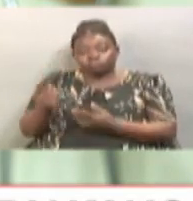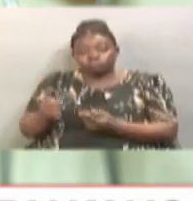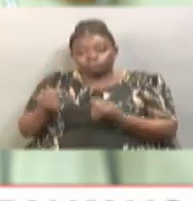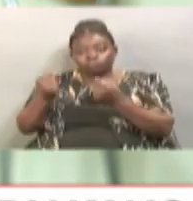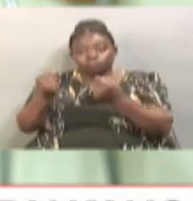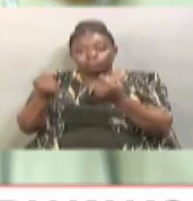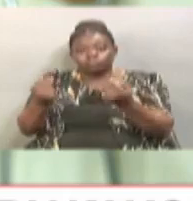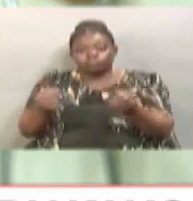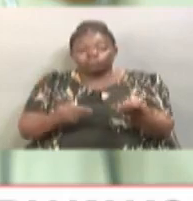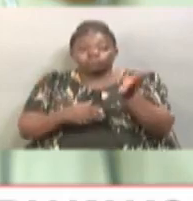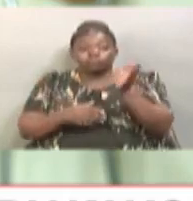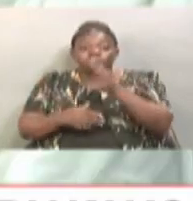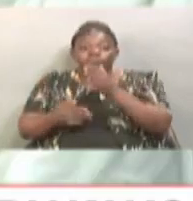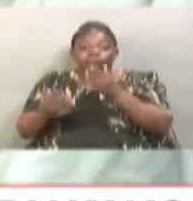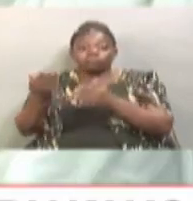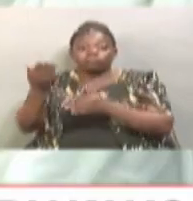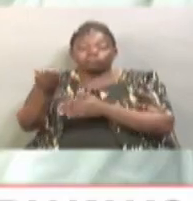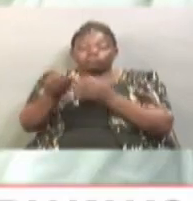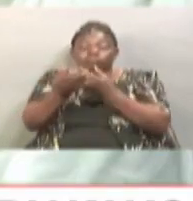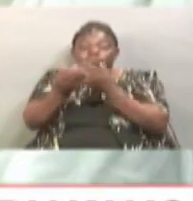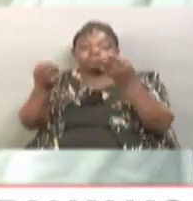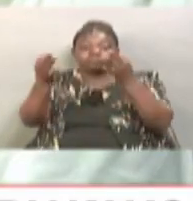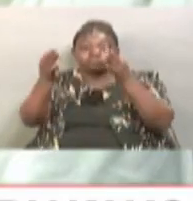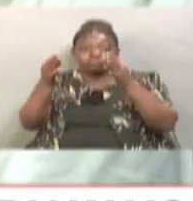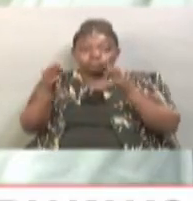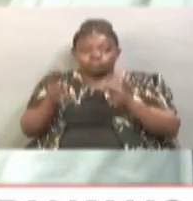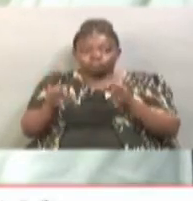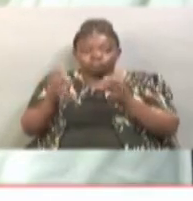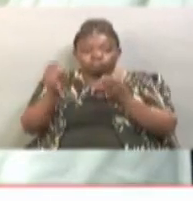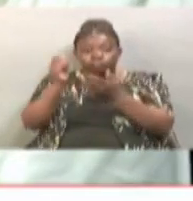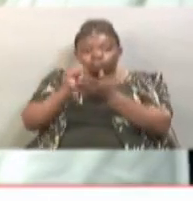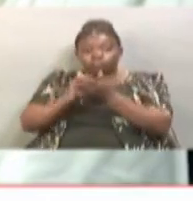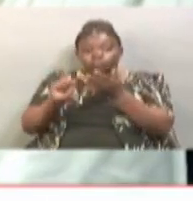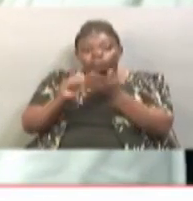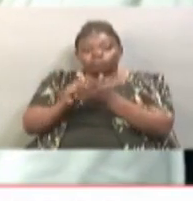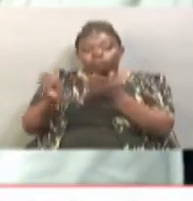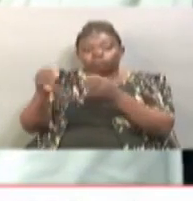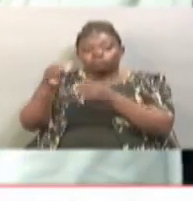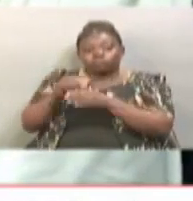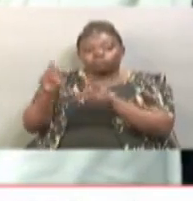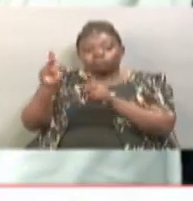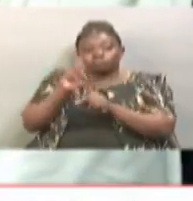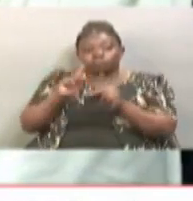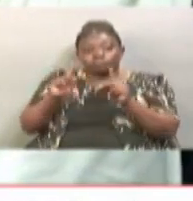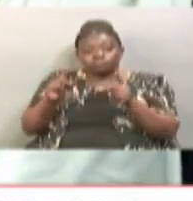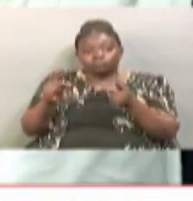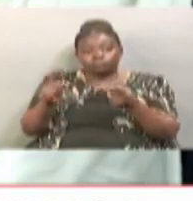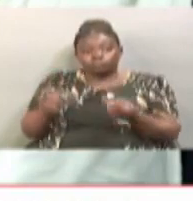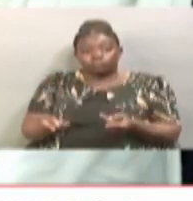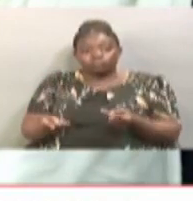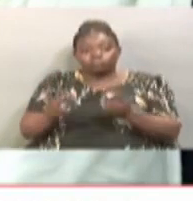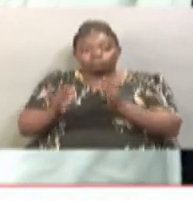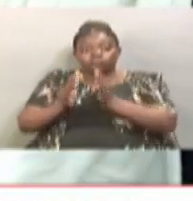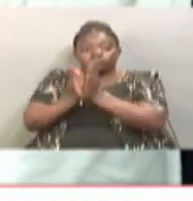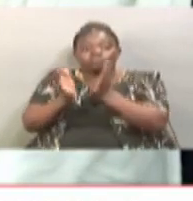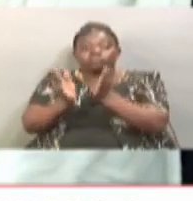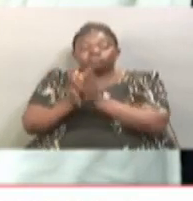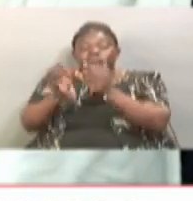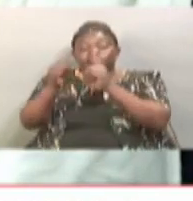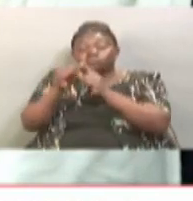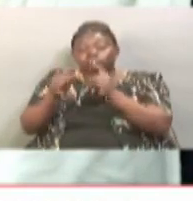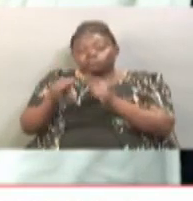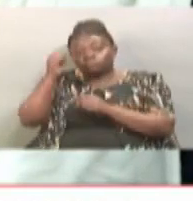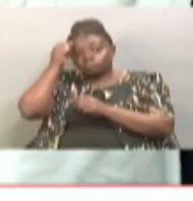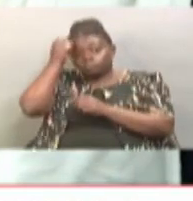yensonga waki tukomyewo tulina buli kimu omuwandiisi w'enkalakalira mu minisitule y'ekikula ky'abantu Agure Kibenge alambuludde ku muwendo gw'abantu